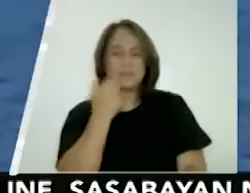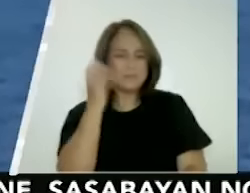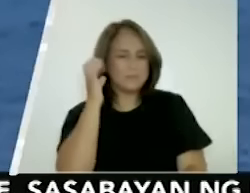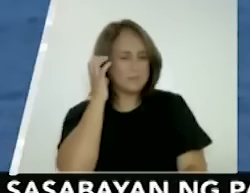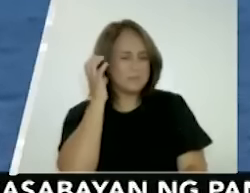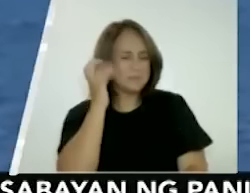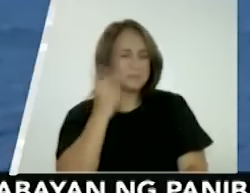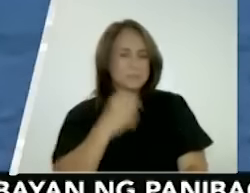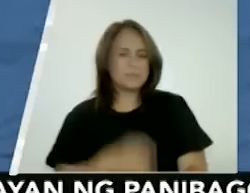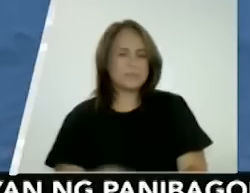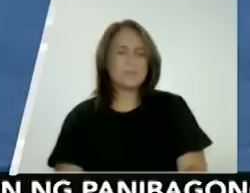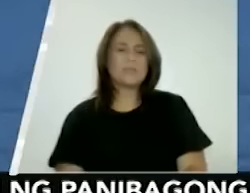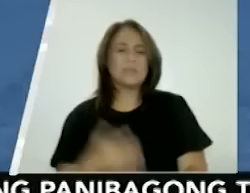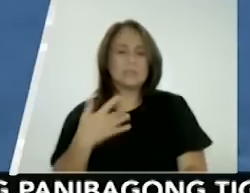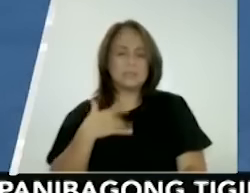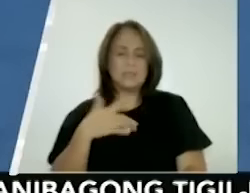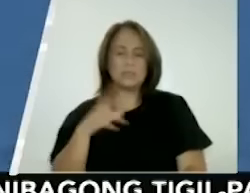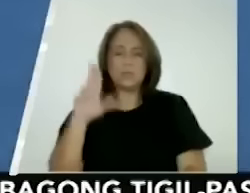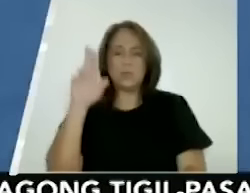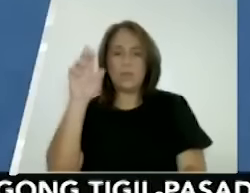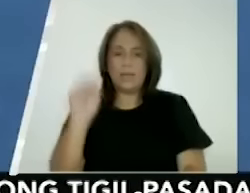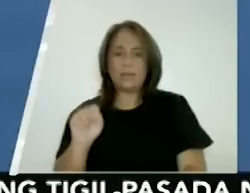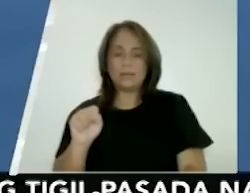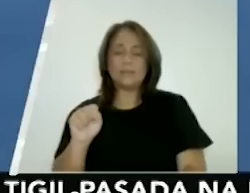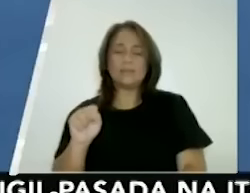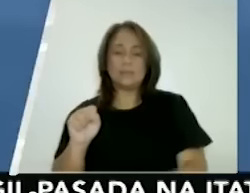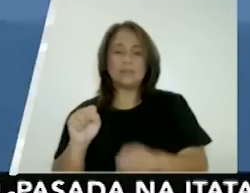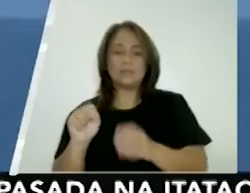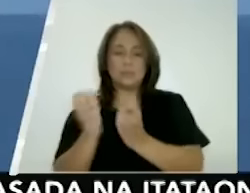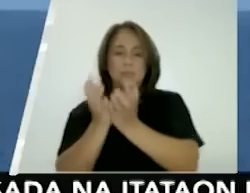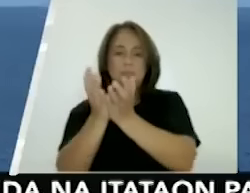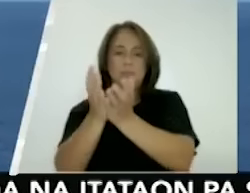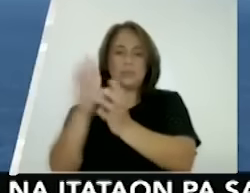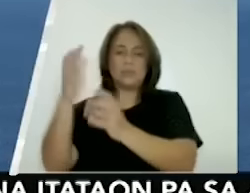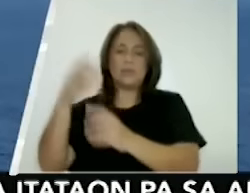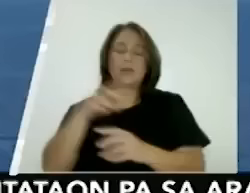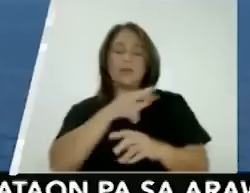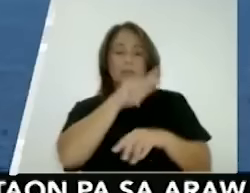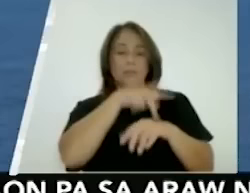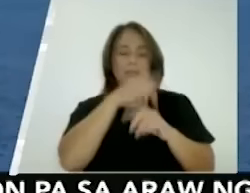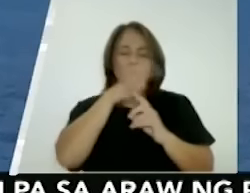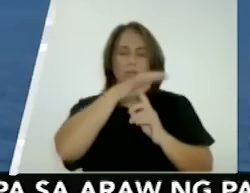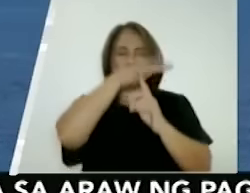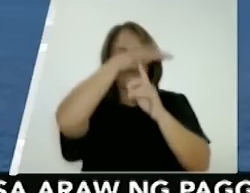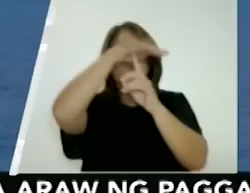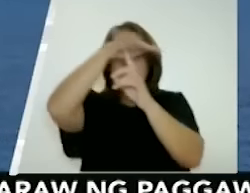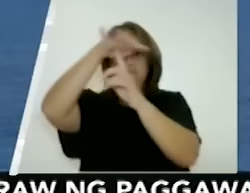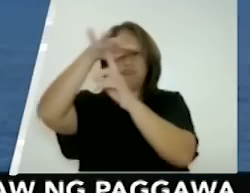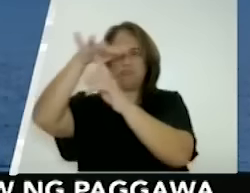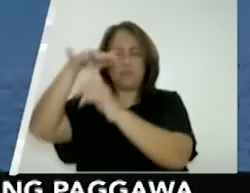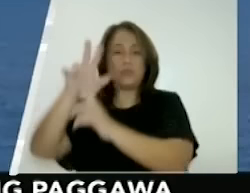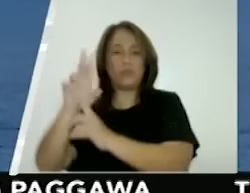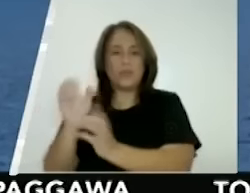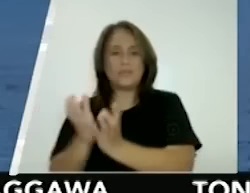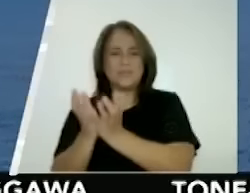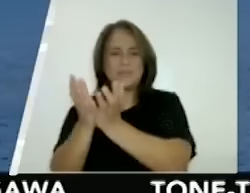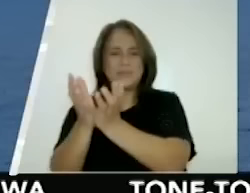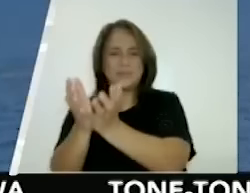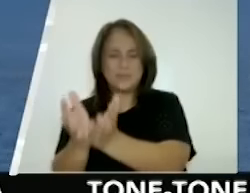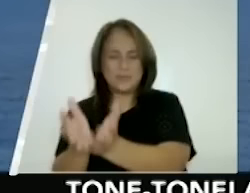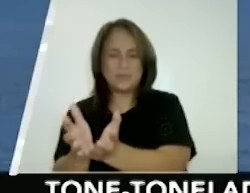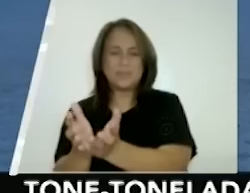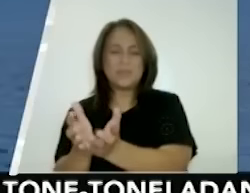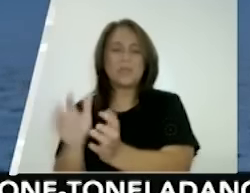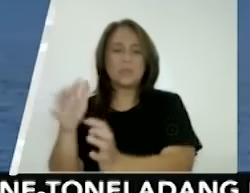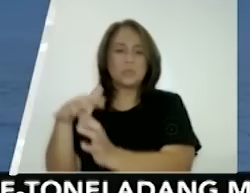Lumapag din sa USS Harper's Ferry ang helicopter ng Philippine Navy. Sa pag-take-off mula sa barko ng Amerika, nadaanan nito